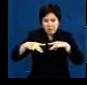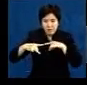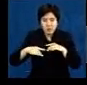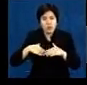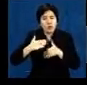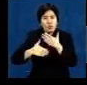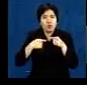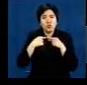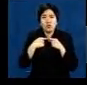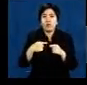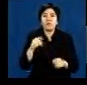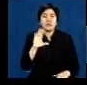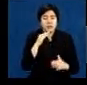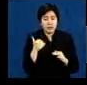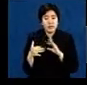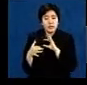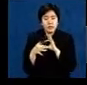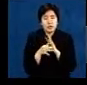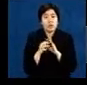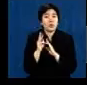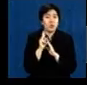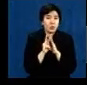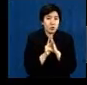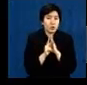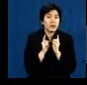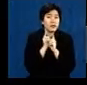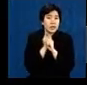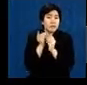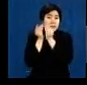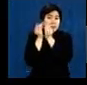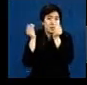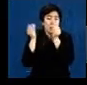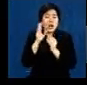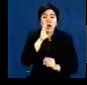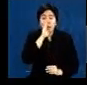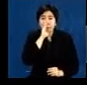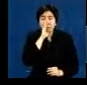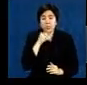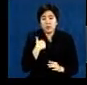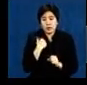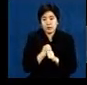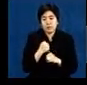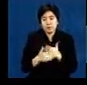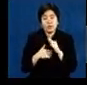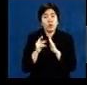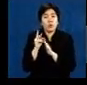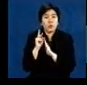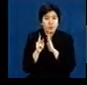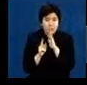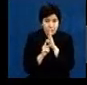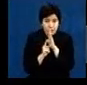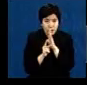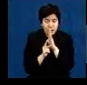ไปทั้งนี้ภายใต้บทบัญญัติของรัฐธรรมนูญหากถือว่าตามขั้นตอนของกระบวนการกฎหมาย